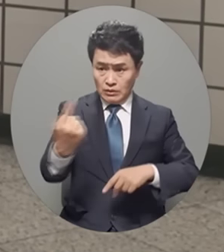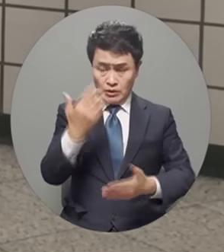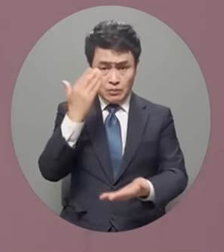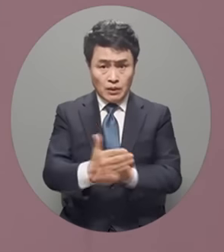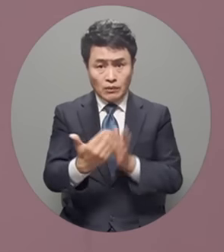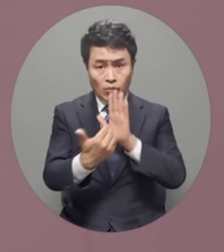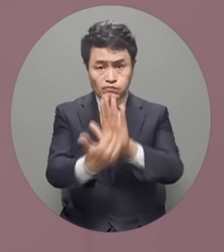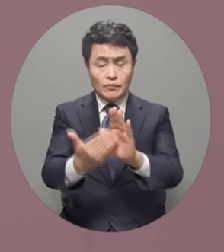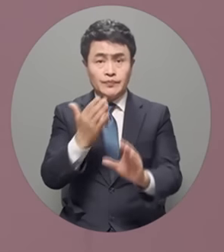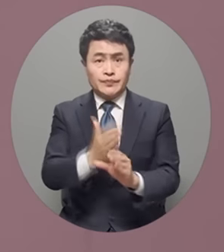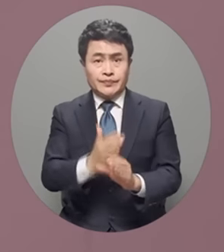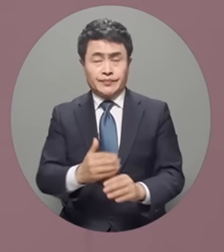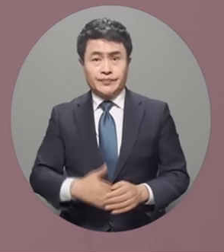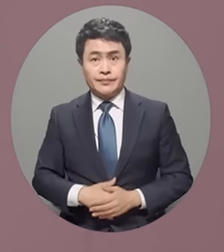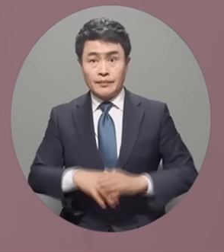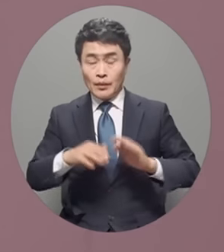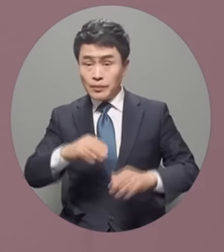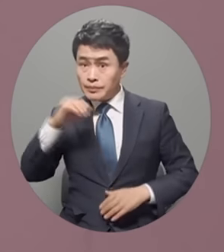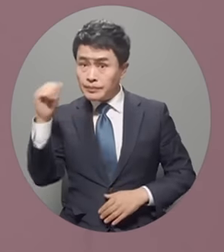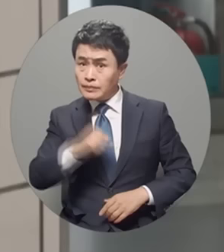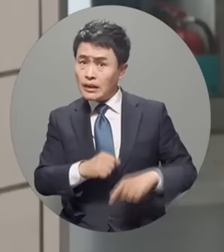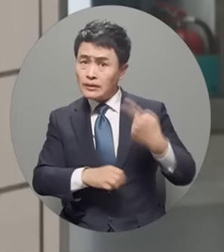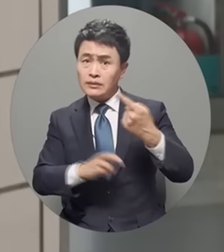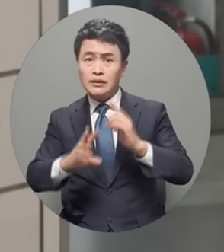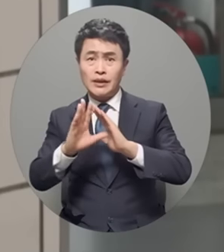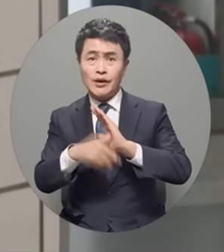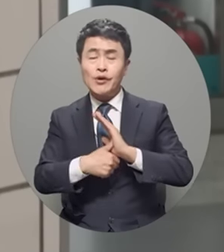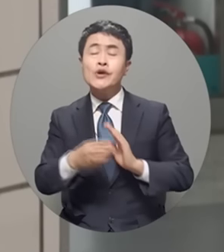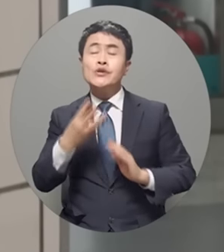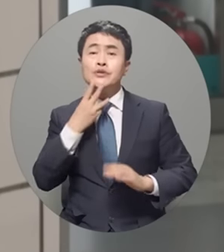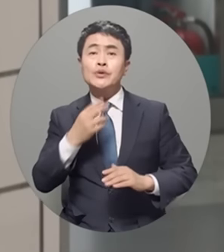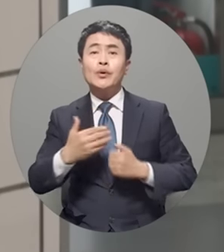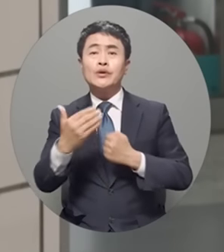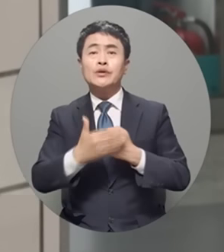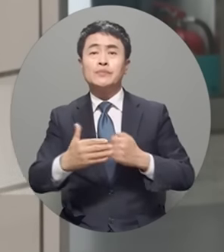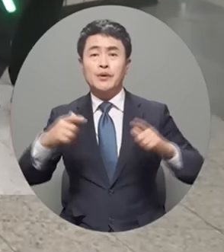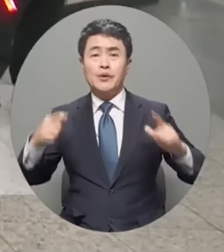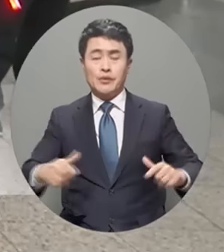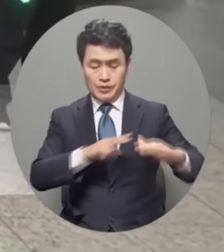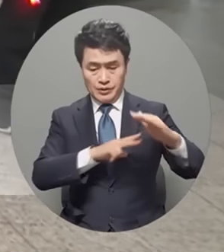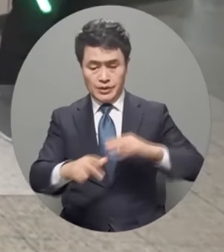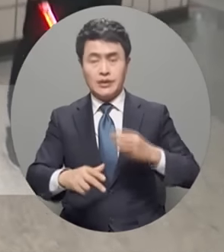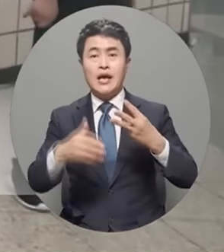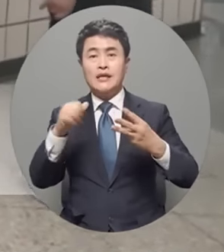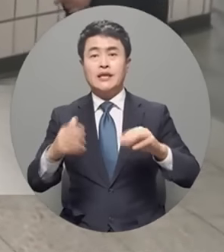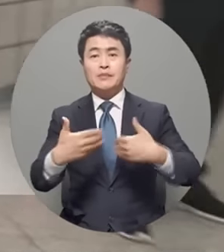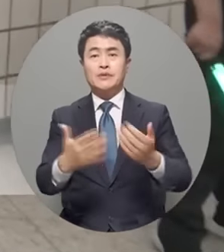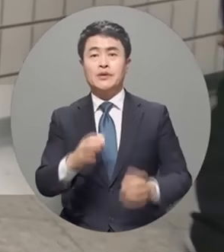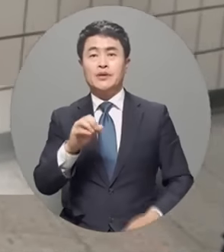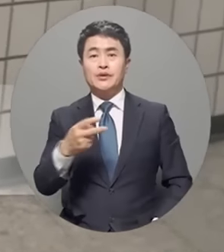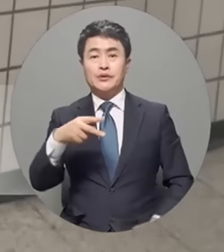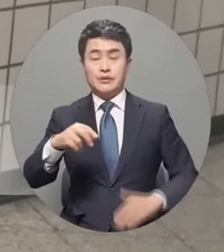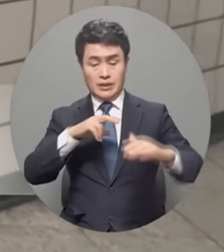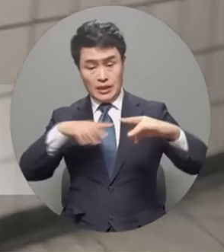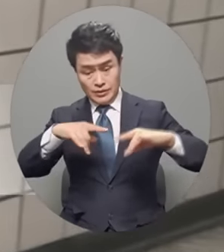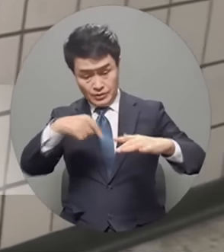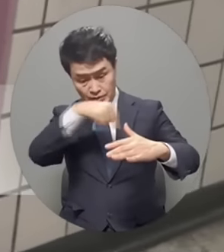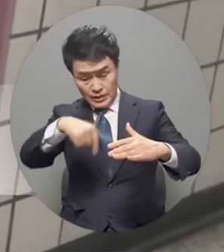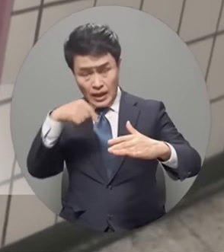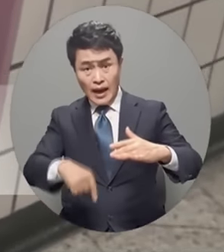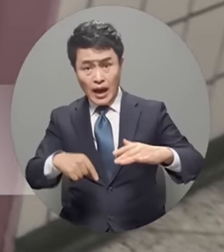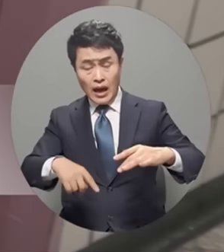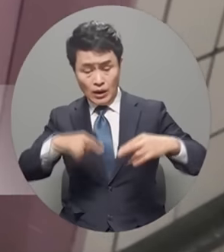못하게 안내합니다. 오늘 새벽 1시 반쯤 서울 은평구 지하철 3호선 연신내역 전기실에서 고압 케이블 작업을